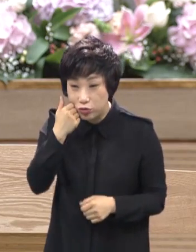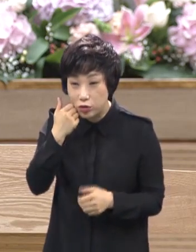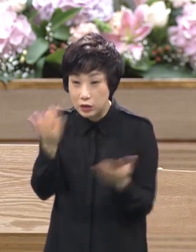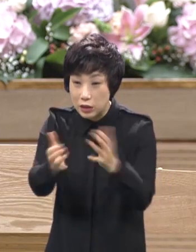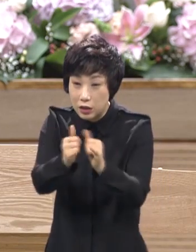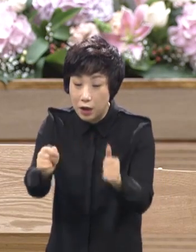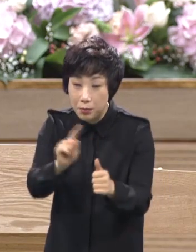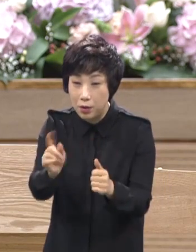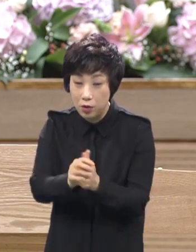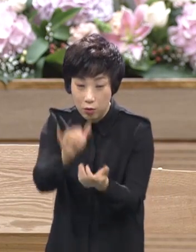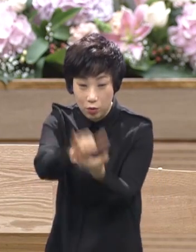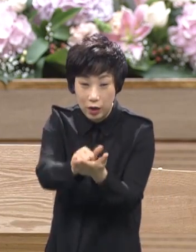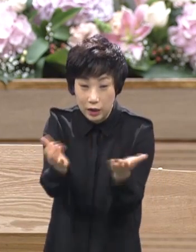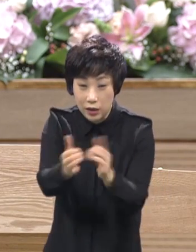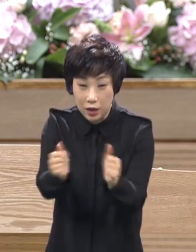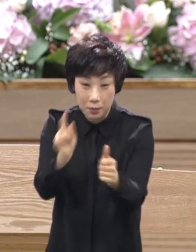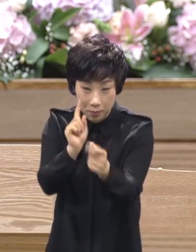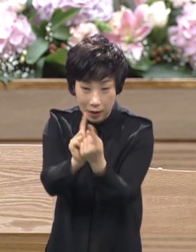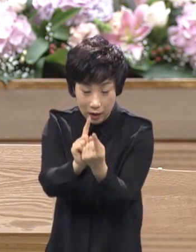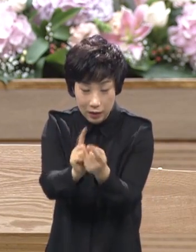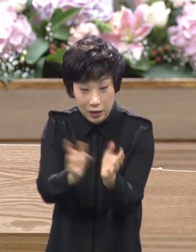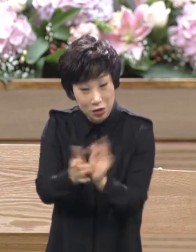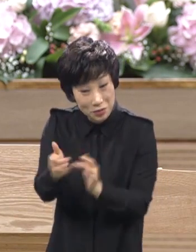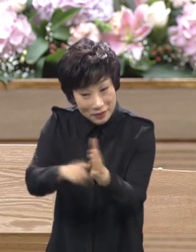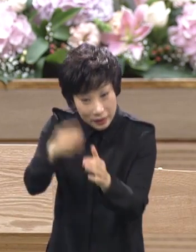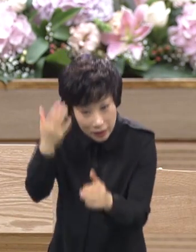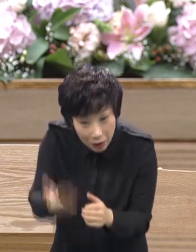갔다. 예수 믿는가?